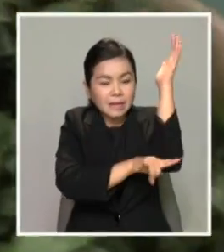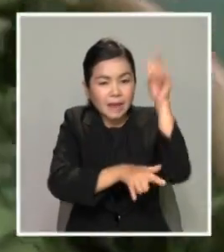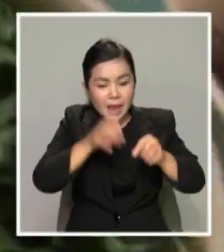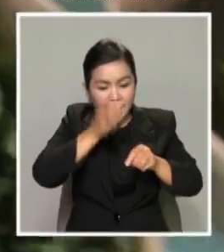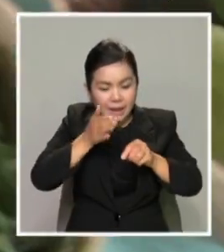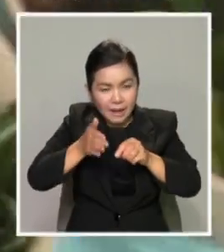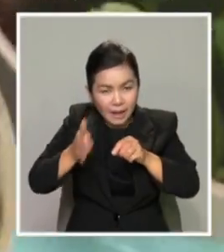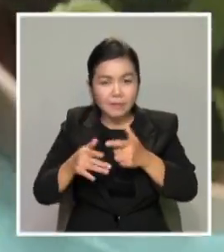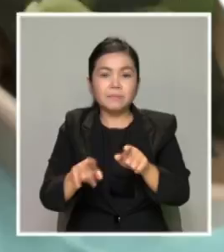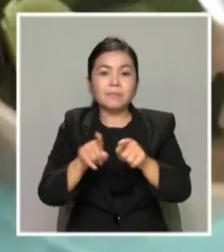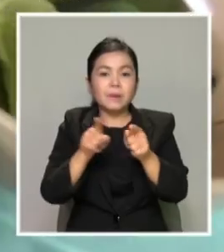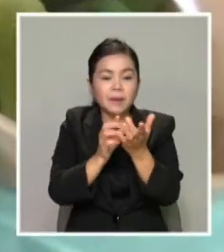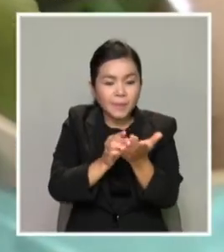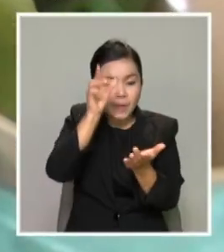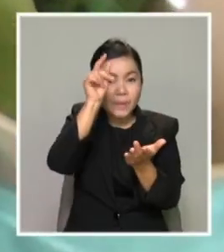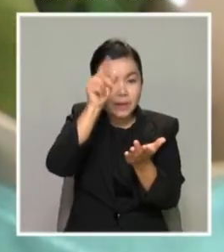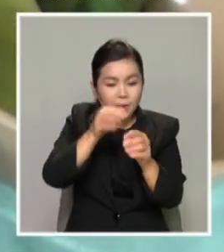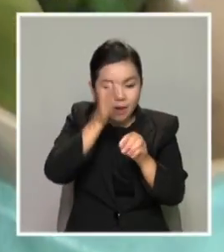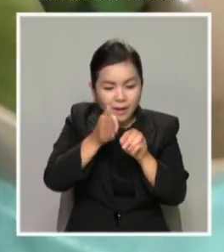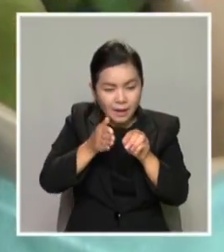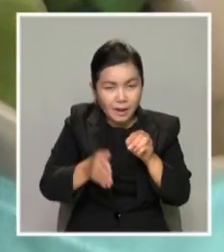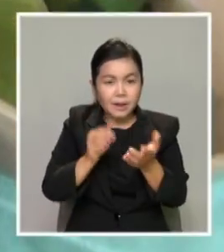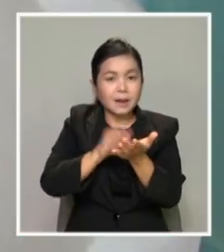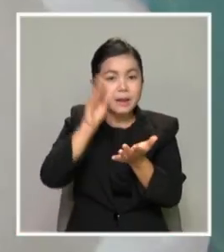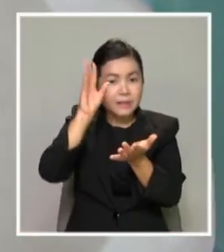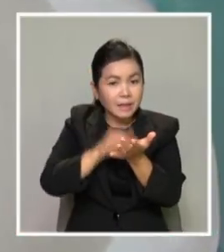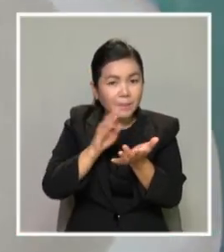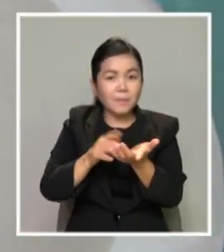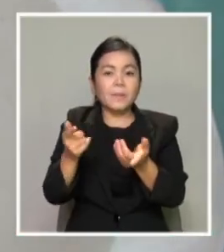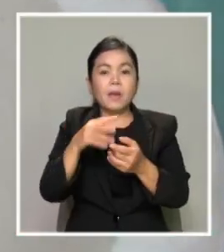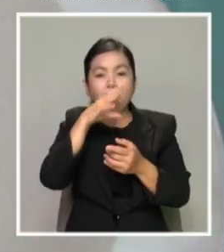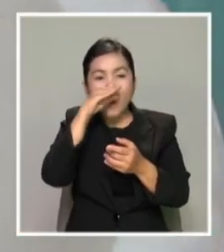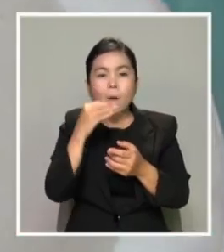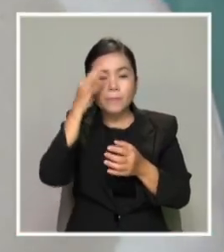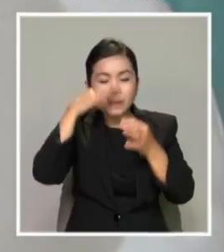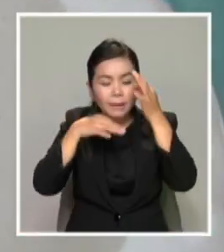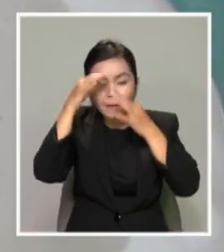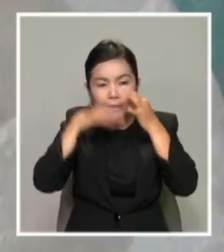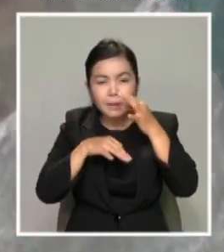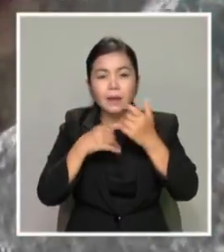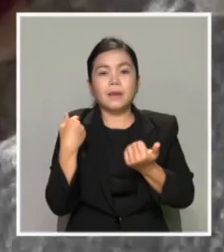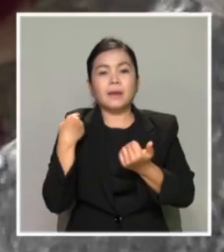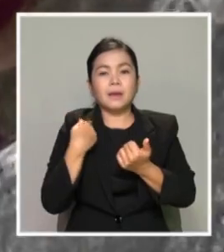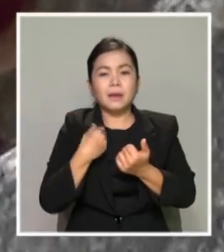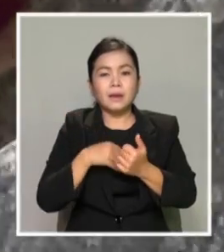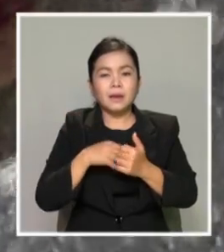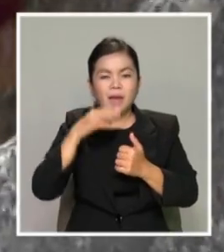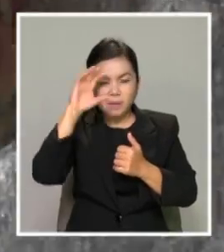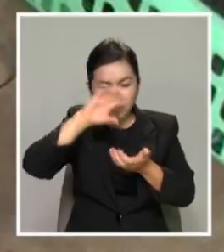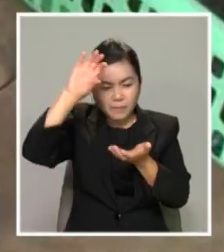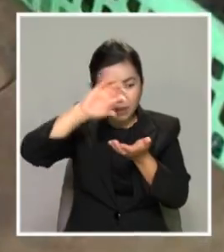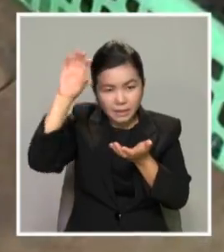ะไคร้หั่นบางๆกระเทียมหอมแดงกะปิพริกไทยเกลือโขกให้ละเ